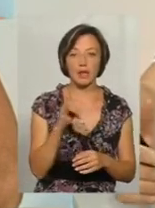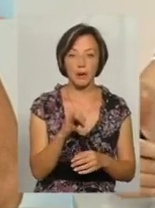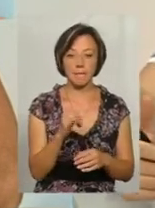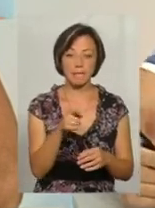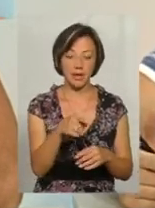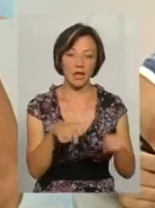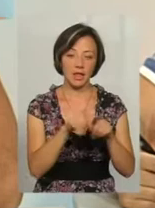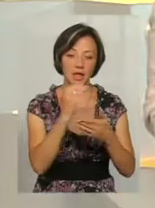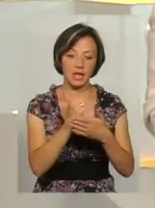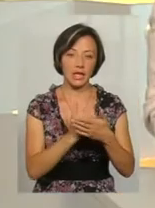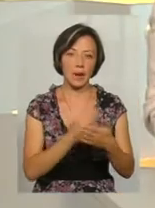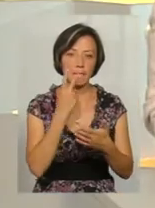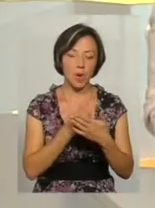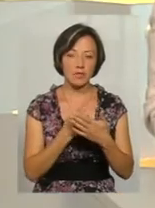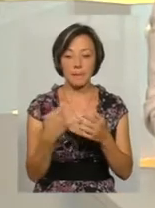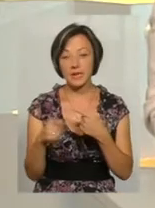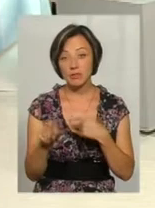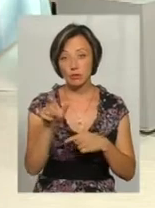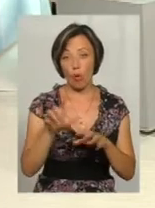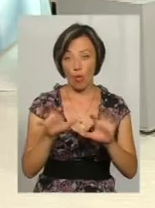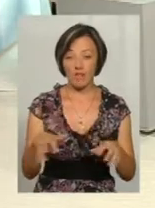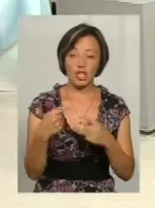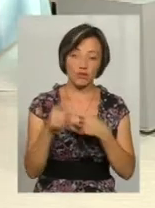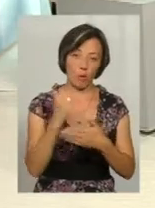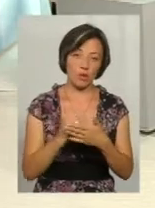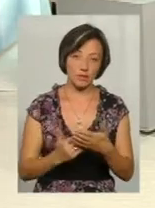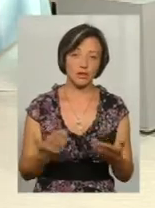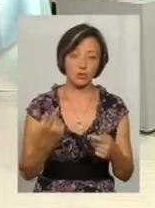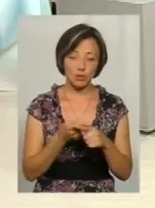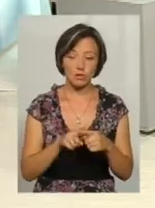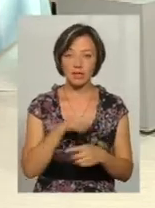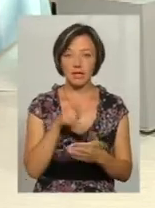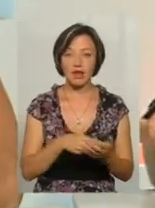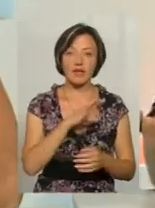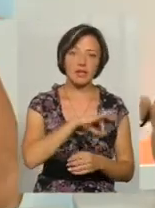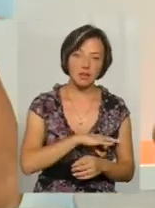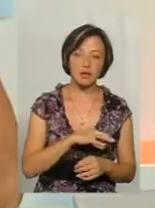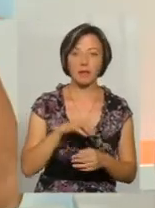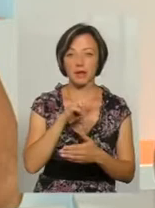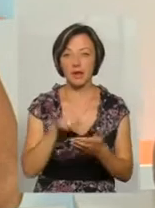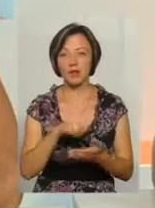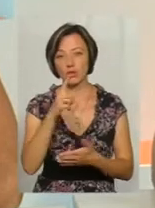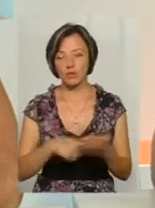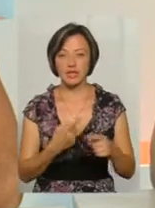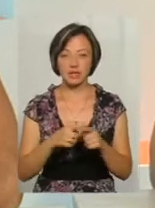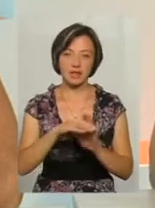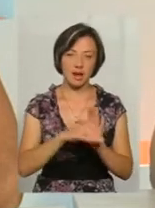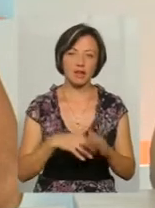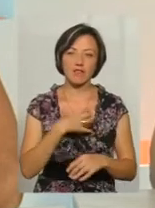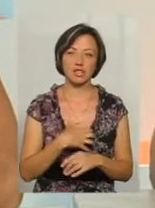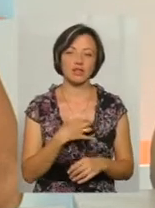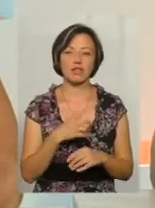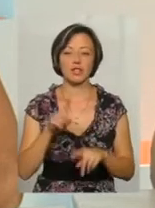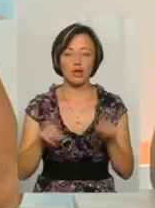ньому були такі показники. При іншому були інші показники. Ну, і ми ну, тут питання ефективності, питання довіри. Тобто ці рейтинги важливі, тому